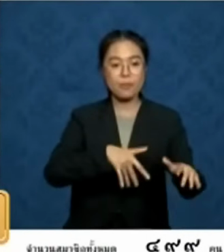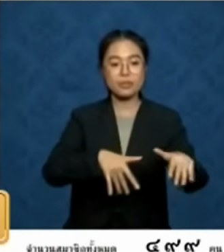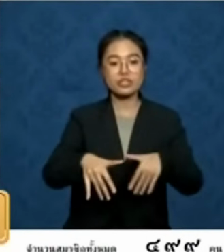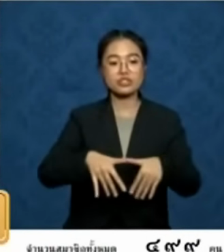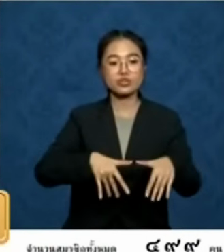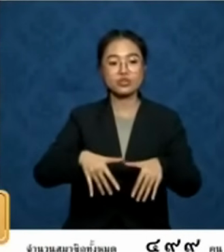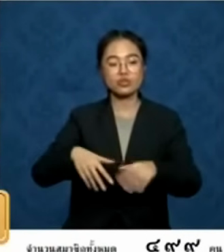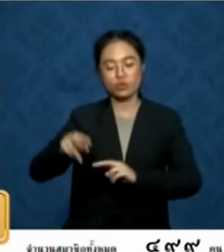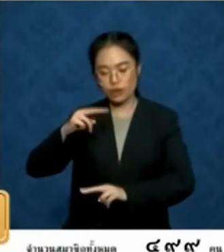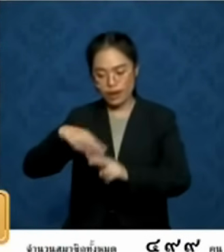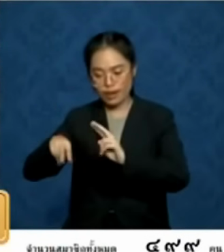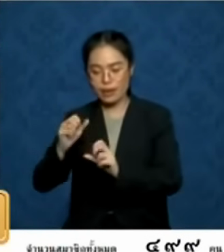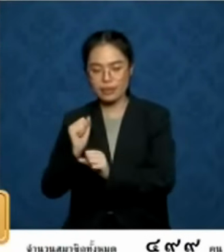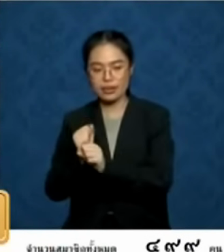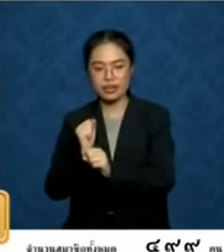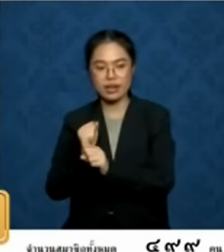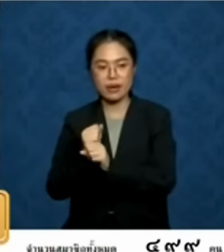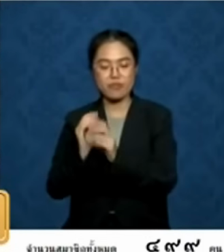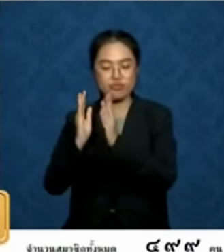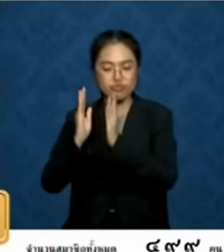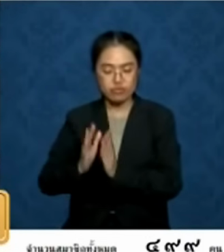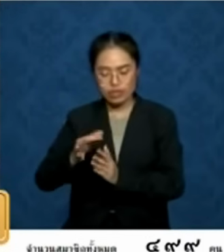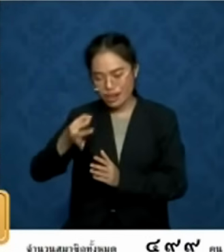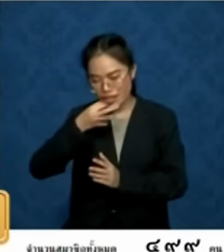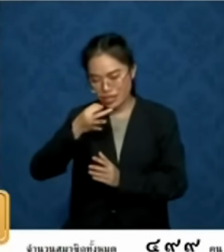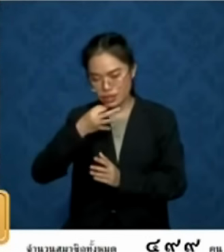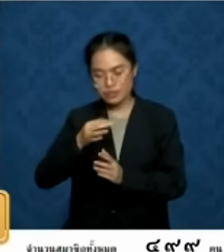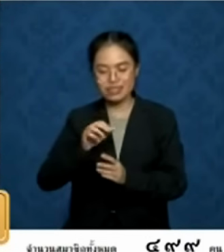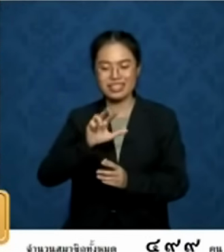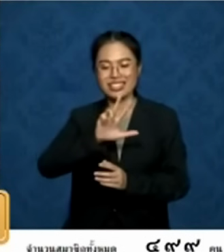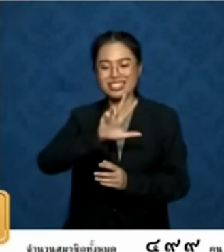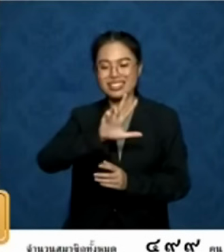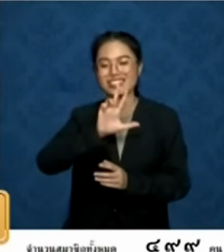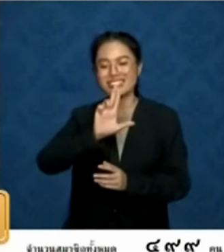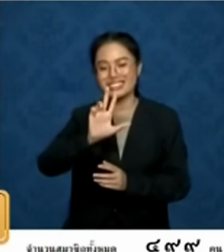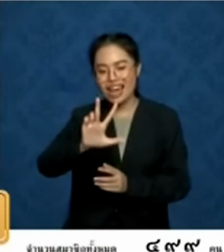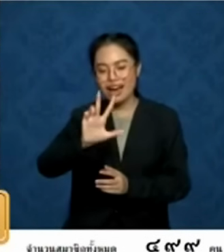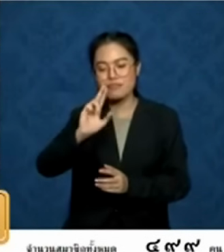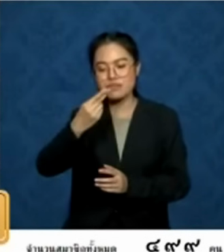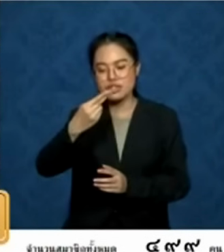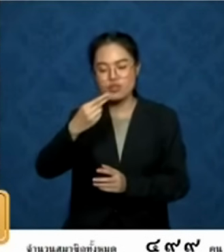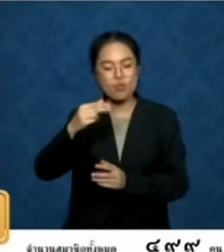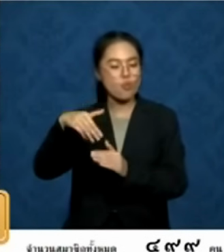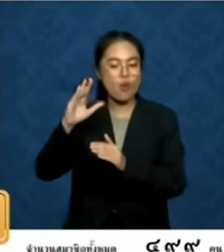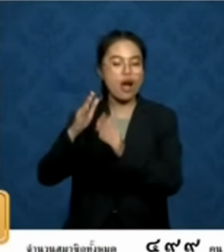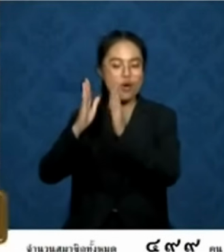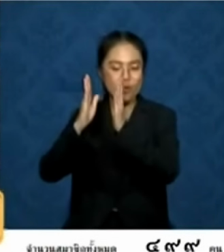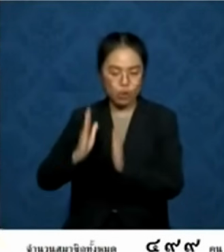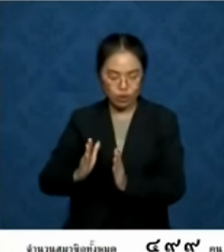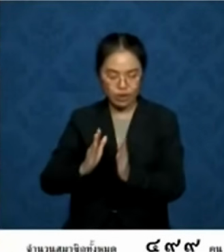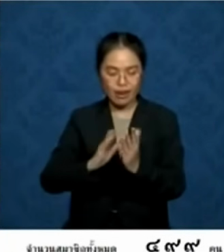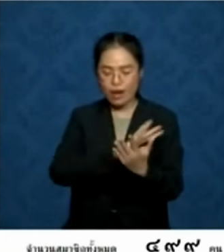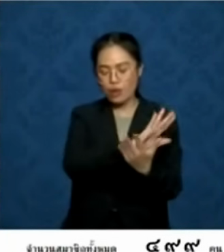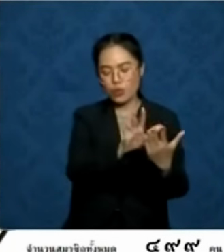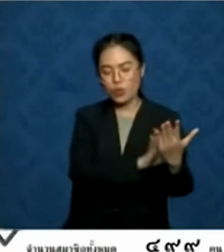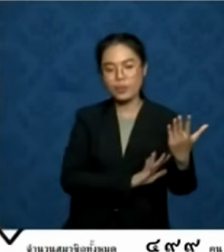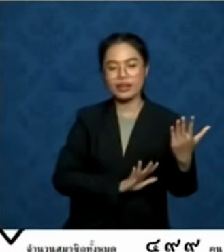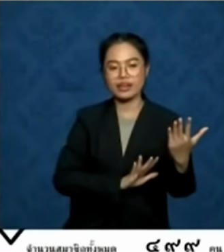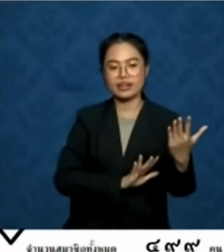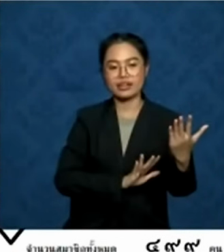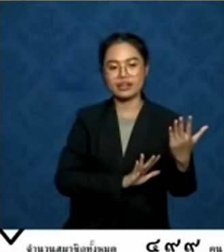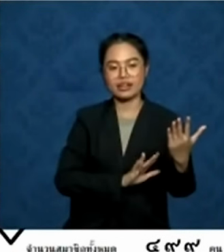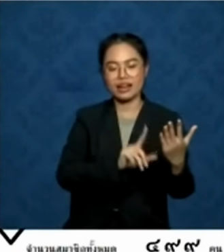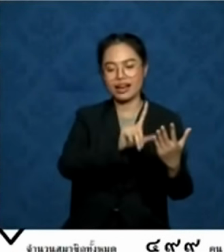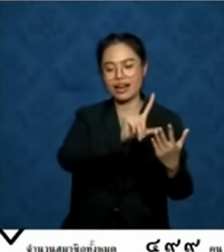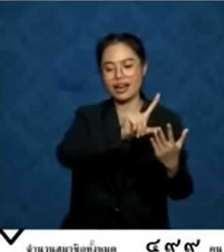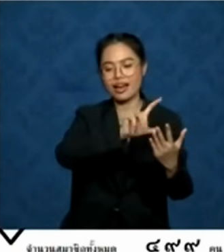ตและพัฒนากำลังคนด้านสุขภาพไม่น้อยกว่า 3,580 คนและกระจายแพทย์ไปสู่ชนบทไม่น้อยกว่า900